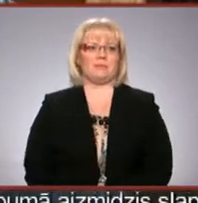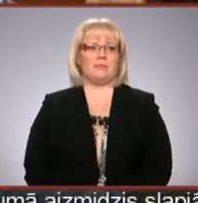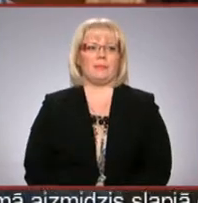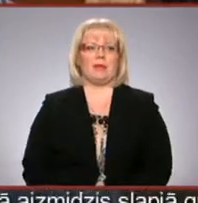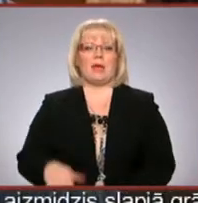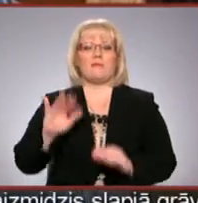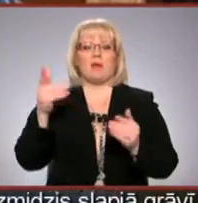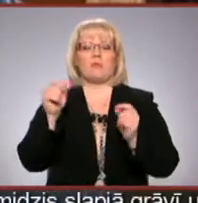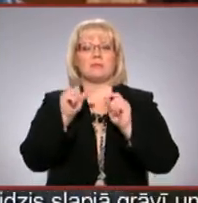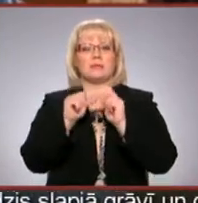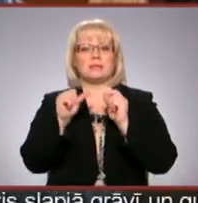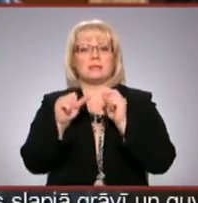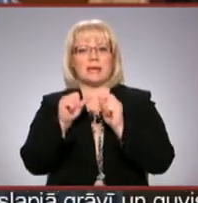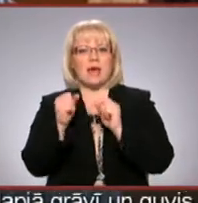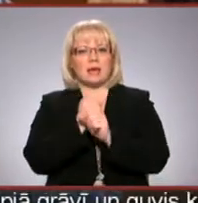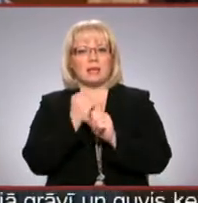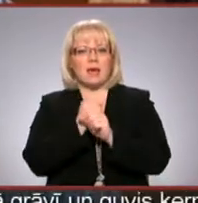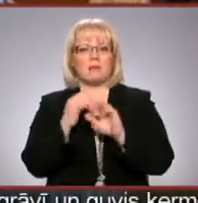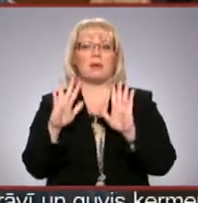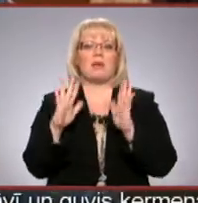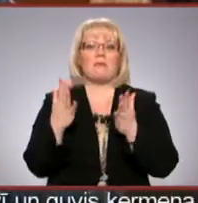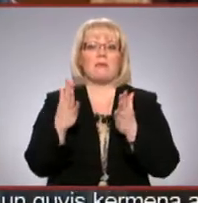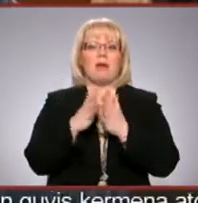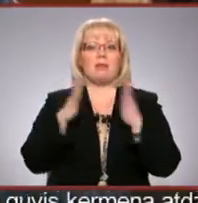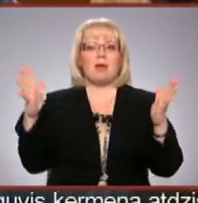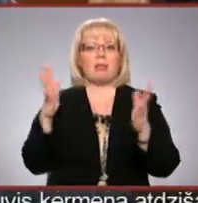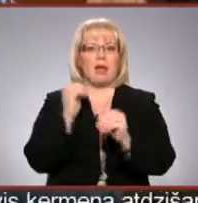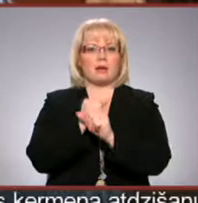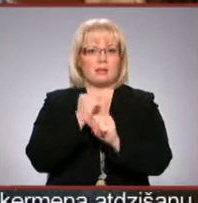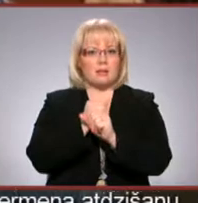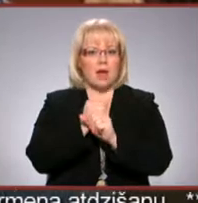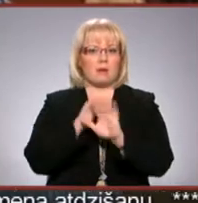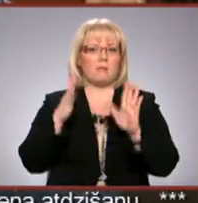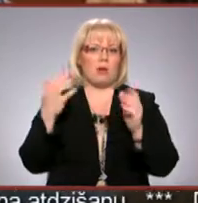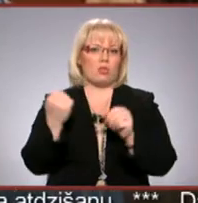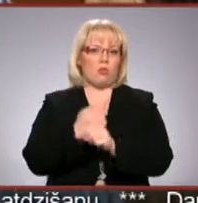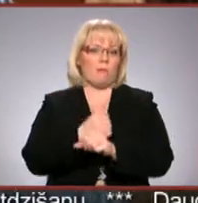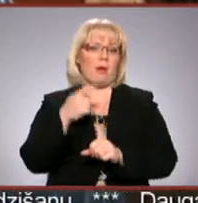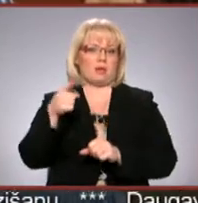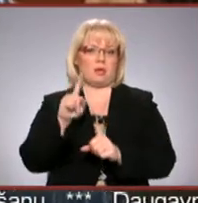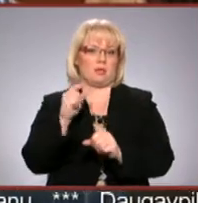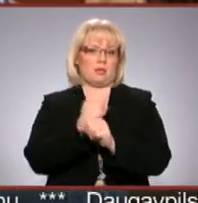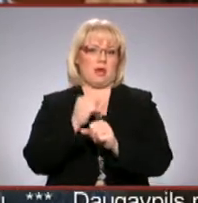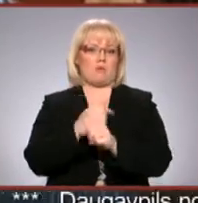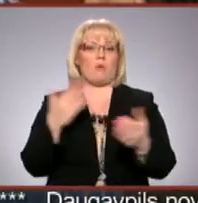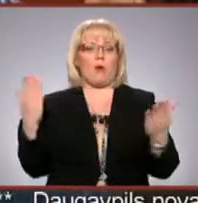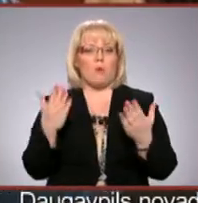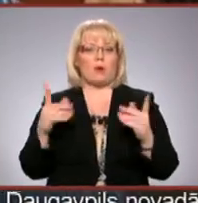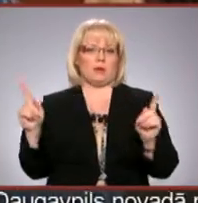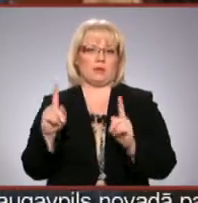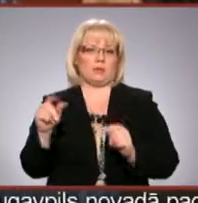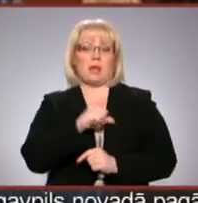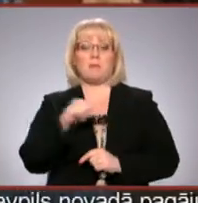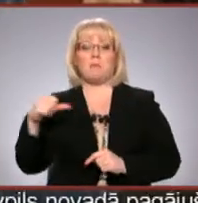ir sīkāki darbiņi vai lielāki darbiņi, bet tomēr tie ir darbiņi un kaut kas ir. Arī